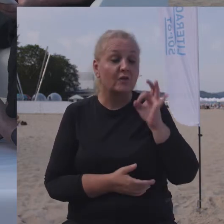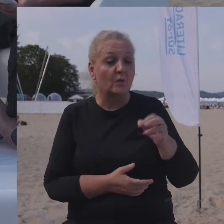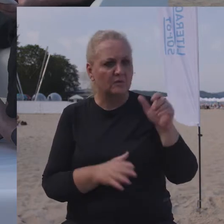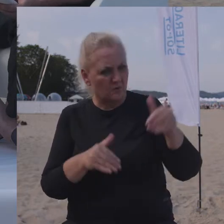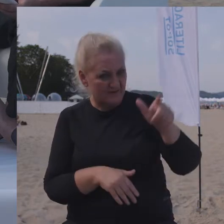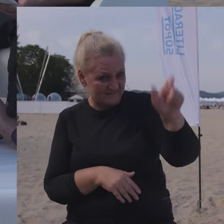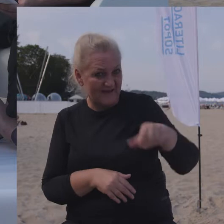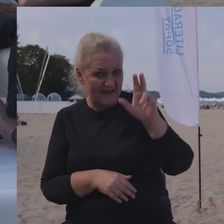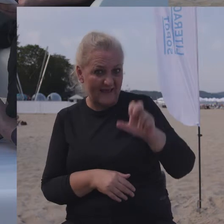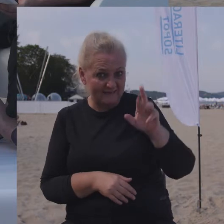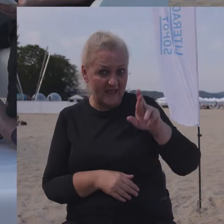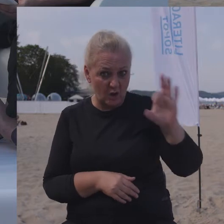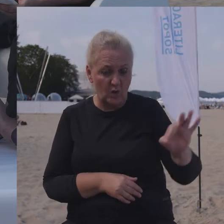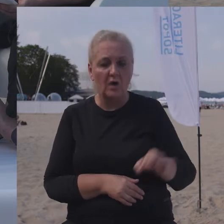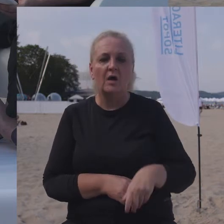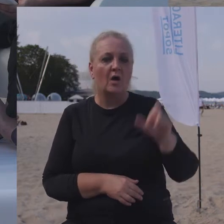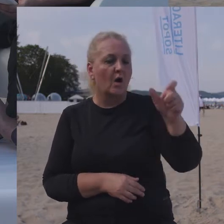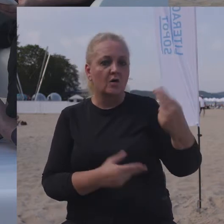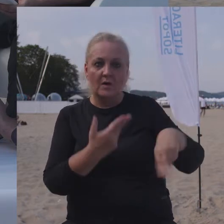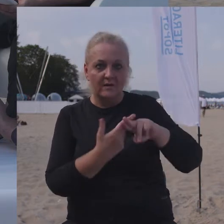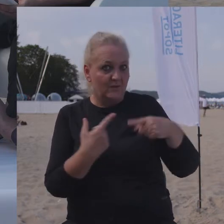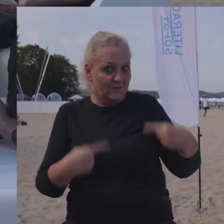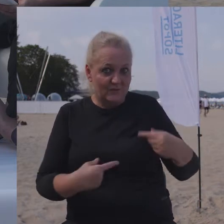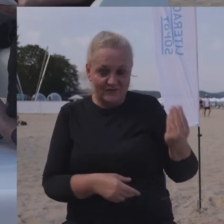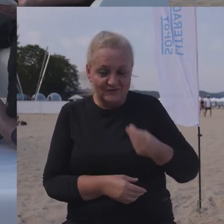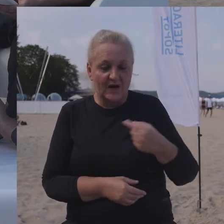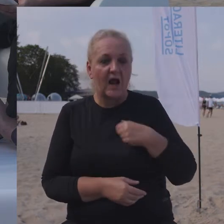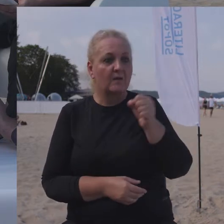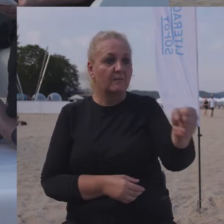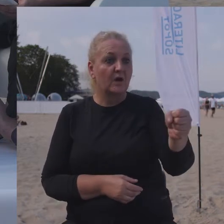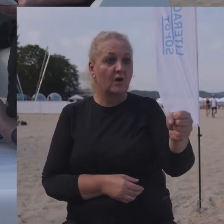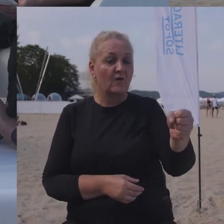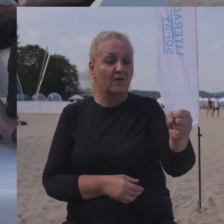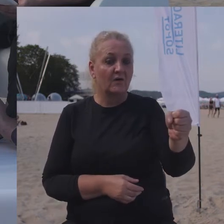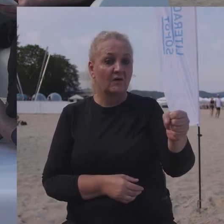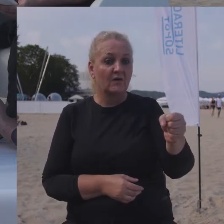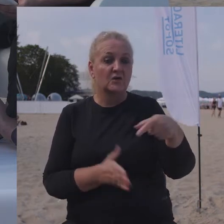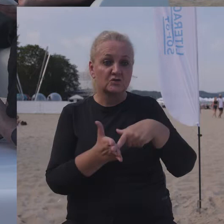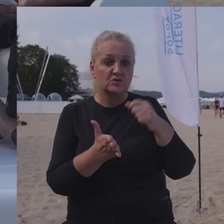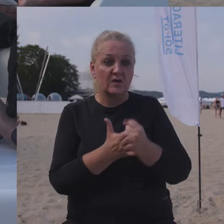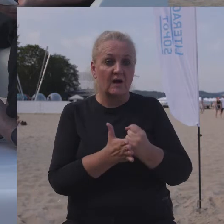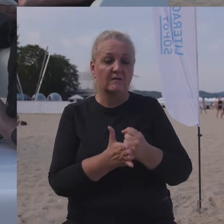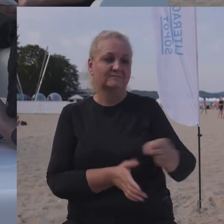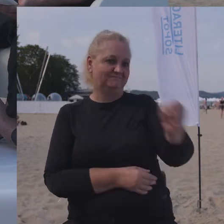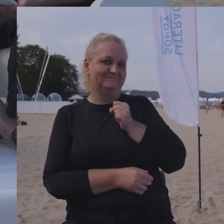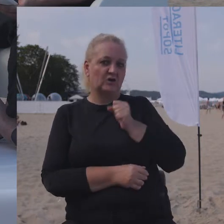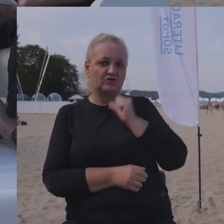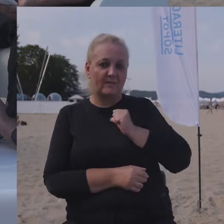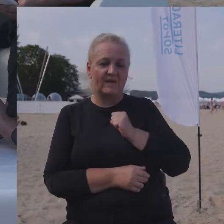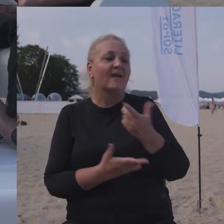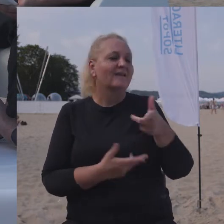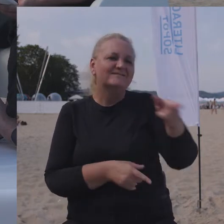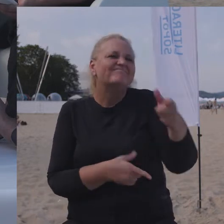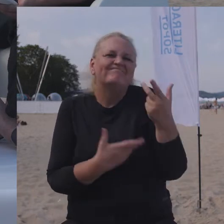może hetero? Osoba nie zdążyła jeszcze udzielić odpowiedzi, kiedy mikrofon znowu powędrował do ust Charlotte. Nie